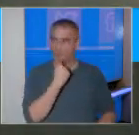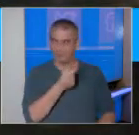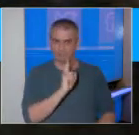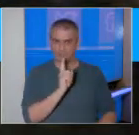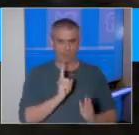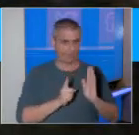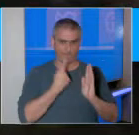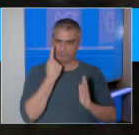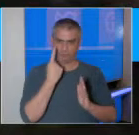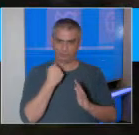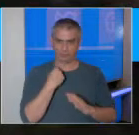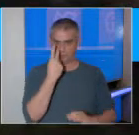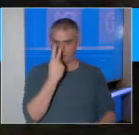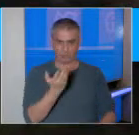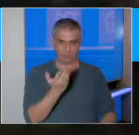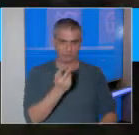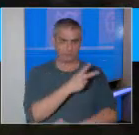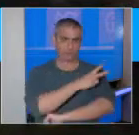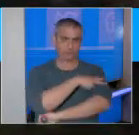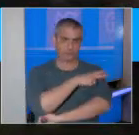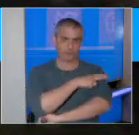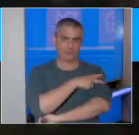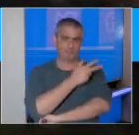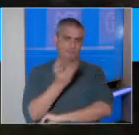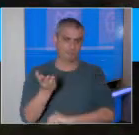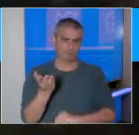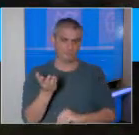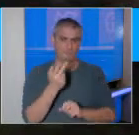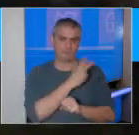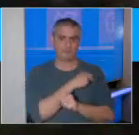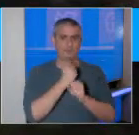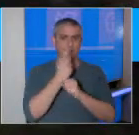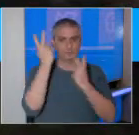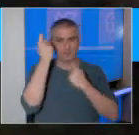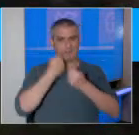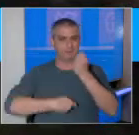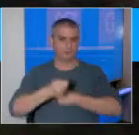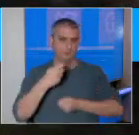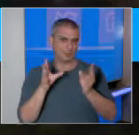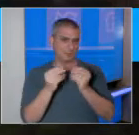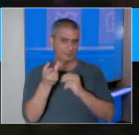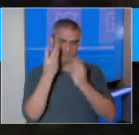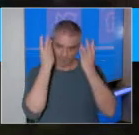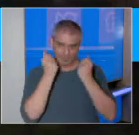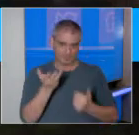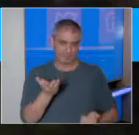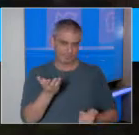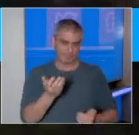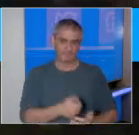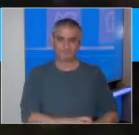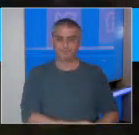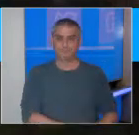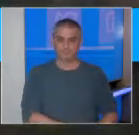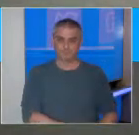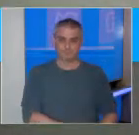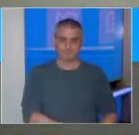לא הפעם הראשונה שאנחנו רואים את השוטרים, את המשטרה, עושה עסקאות עם החרדים. בדיוק,